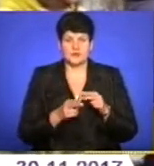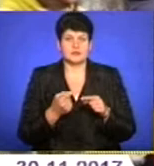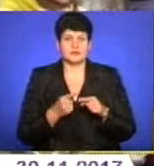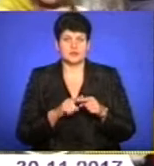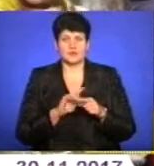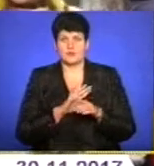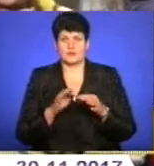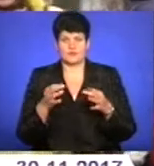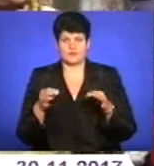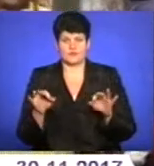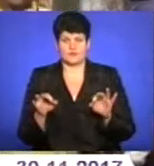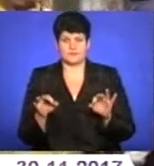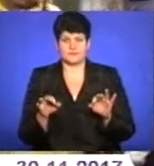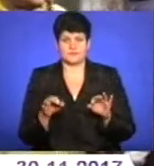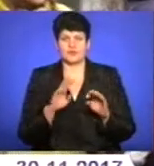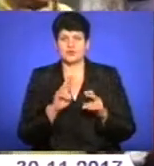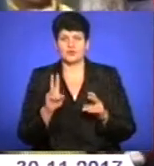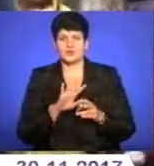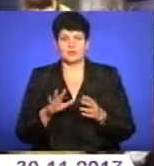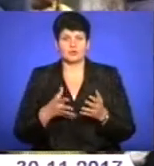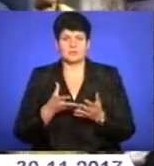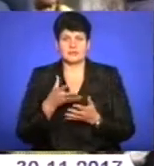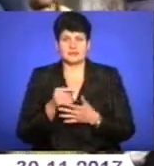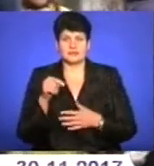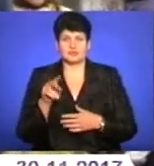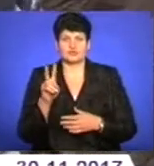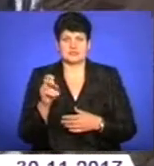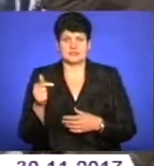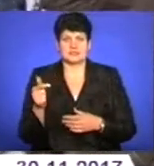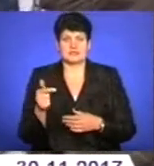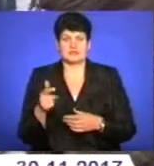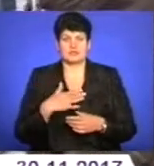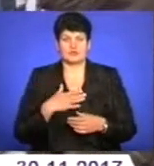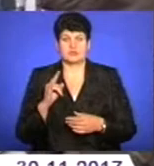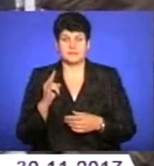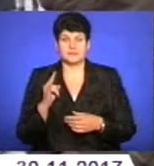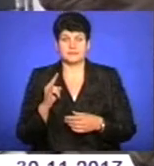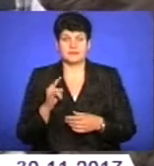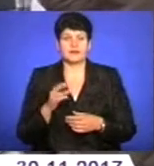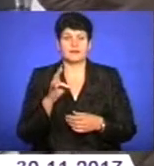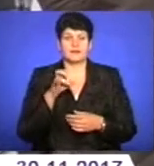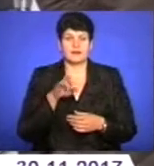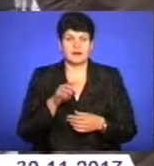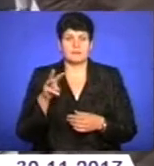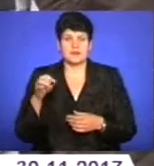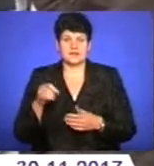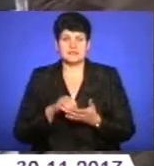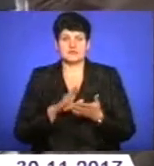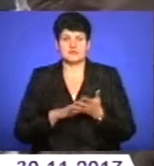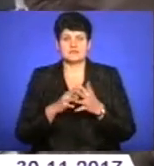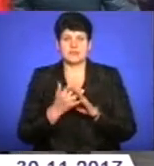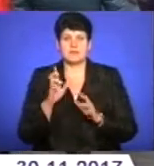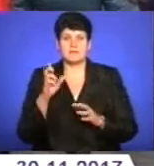дозволять просто. Бо ніхто не буде платити 1200 за мою дитину. Наталія і Марія зареєстровані у селі Байківці, однак працюють